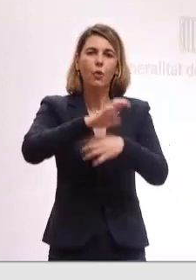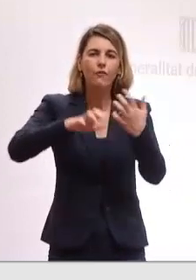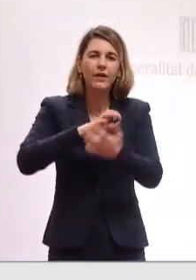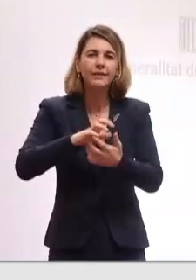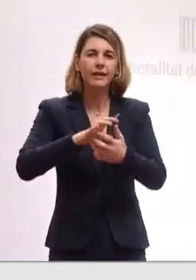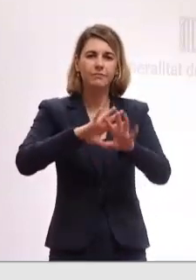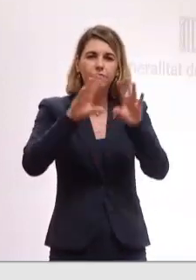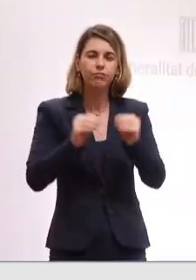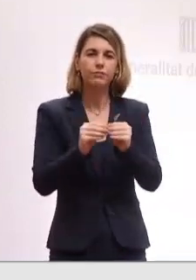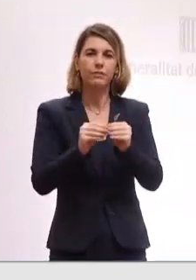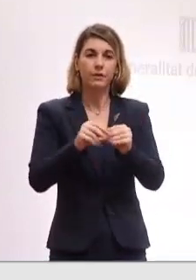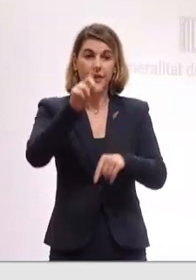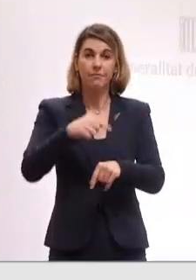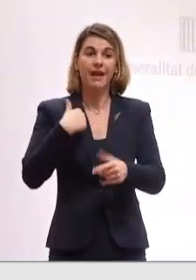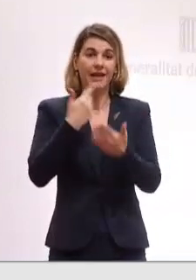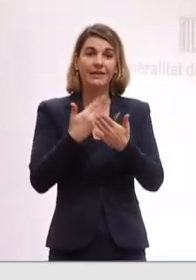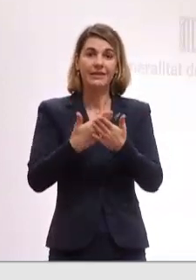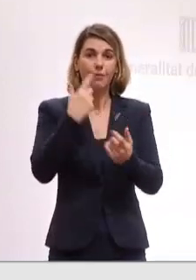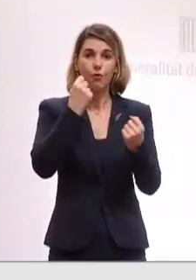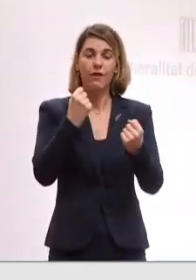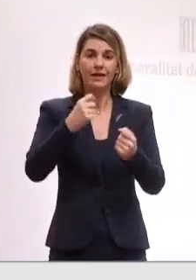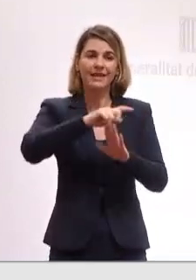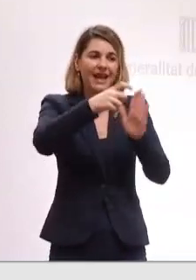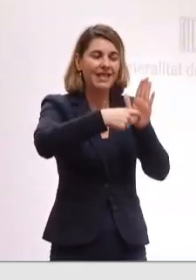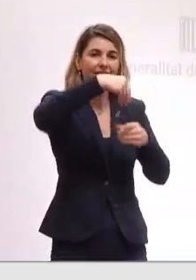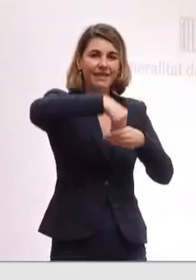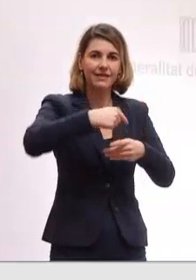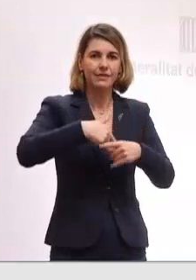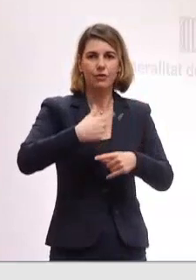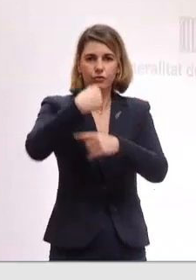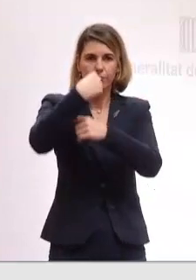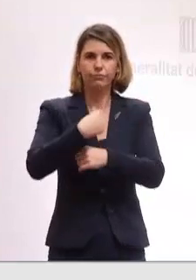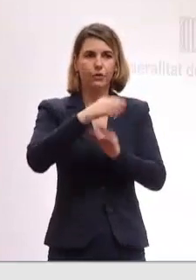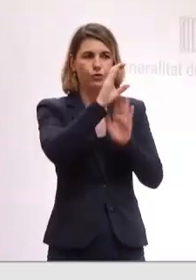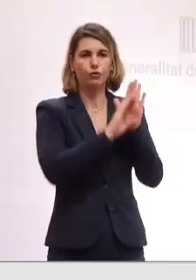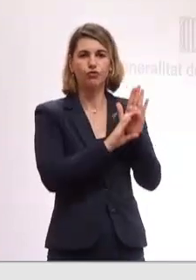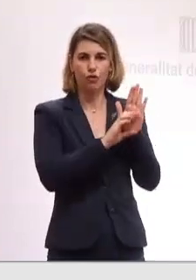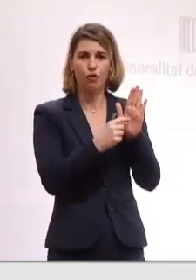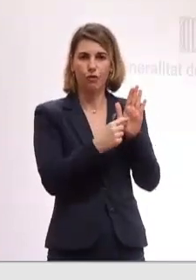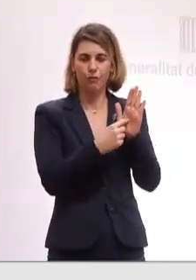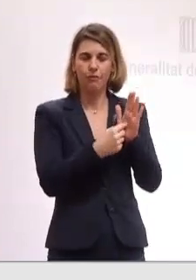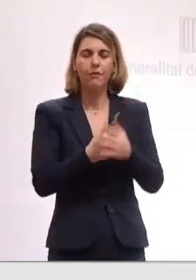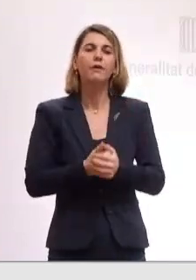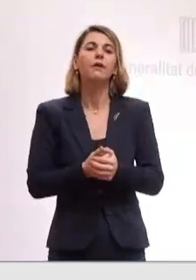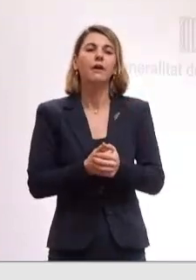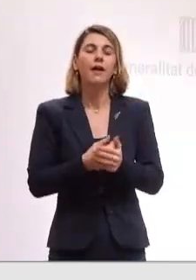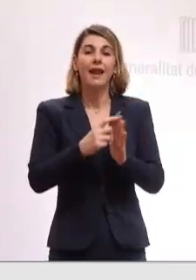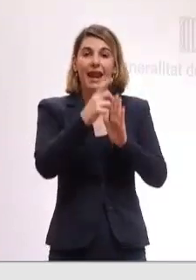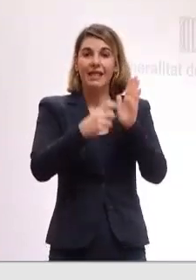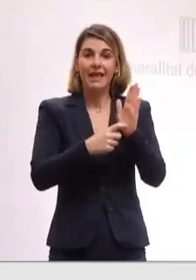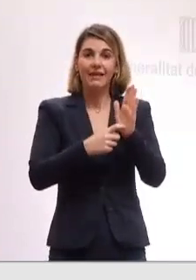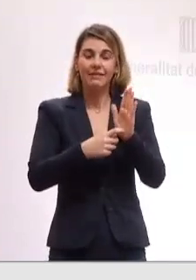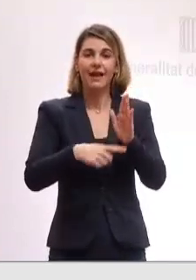submissió de tots els poders a la llei, que és el nostre imperatiu constitucional. És la llei emanada de les